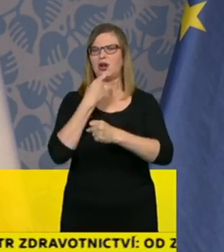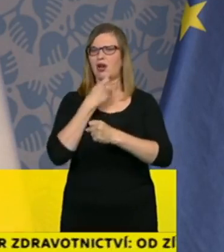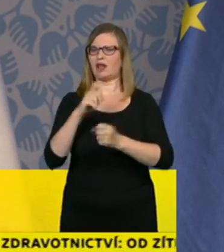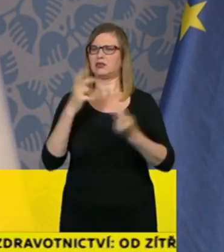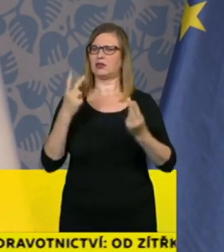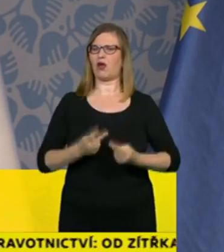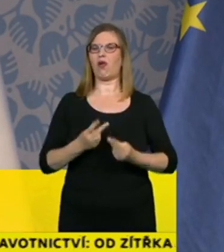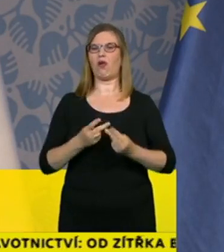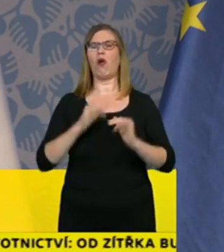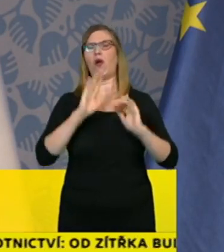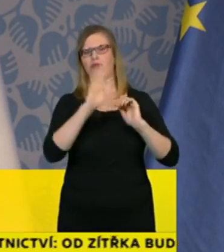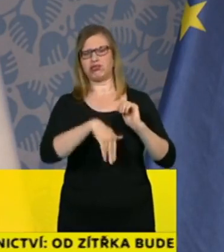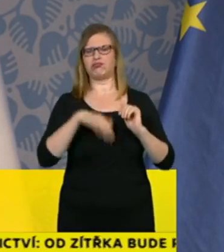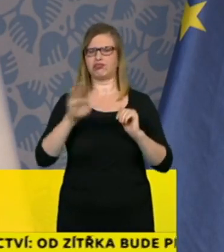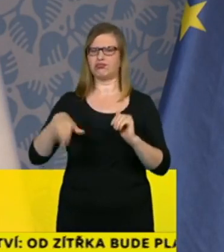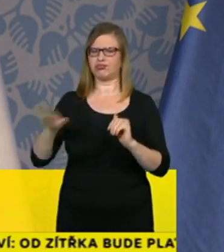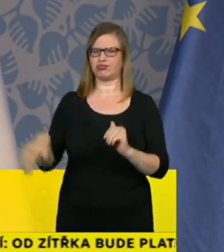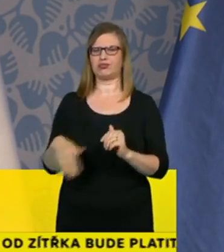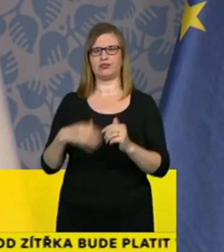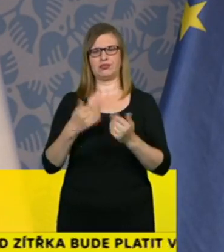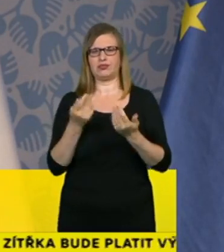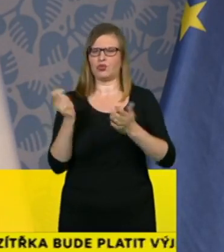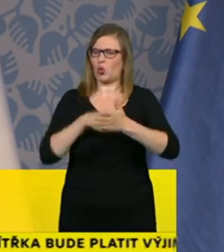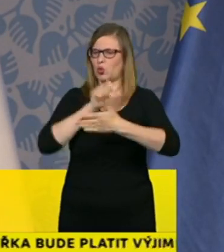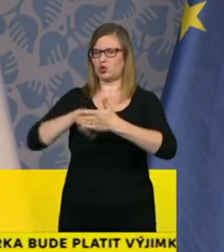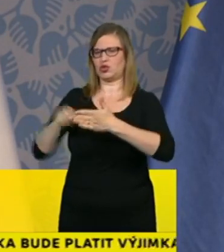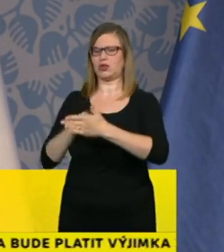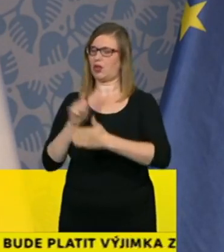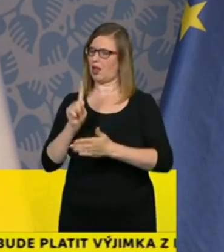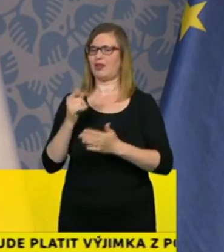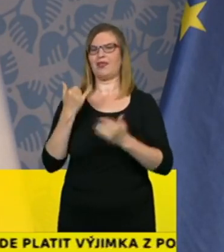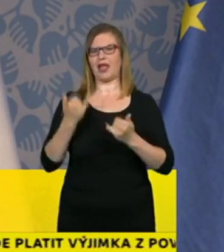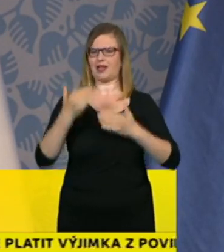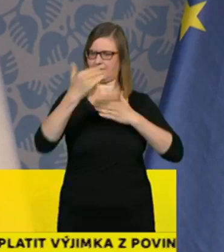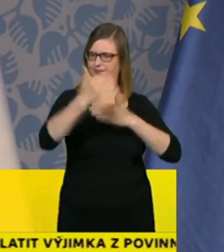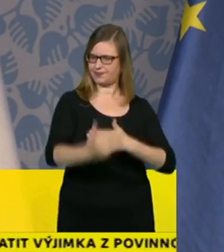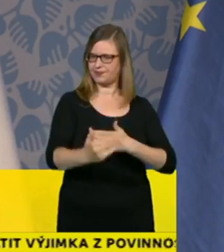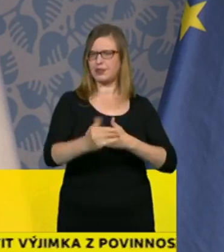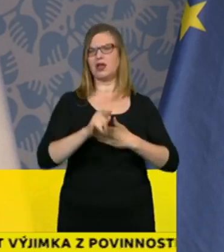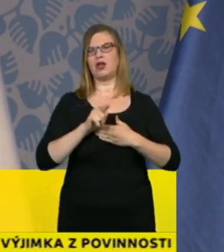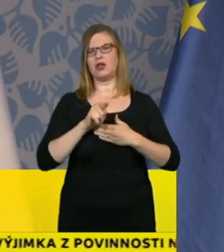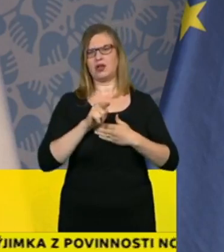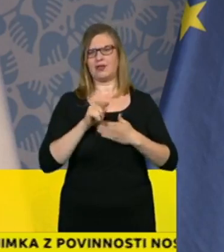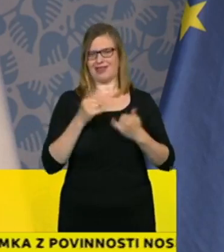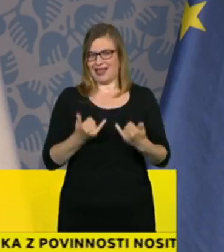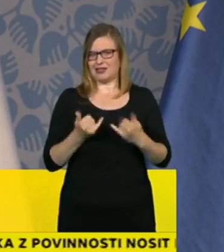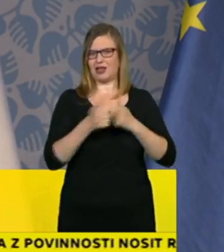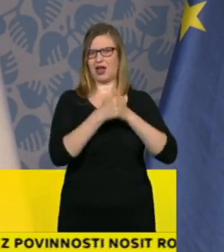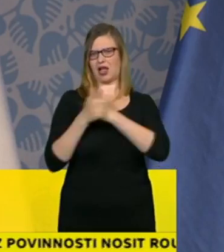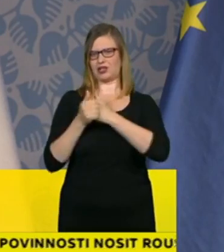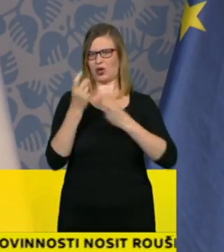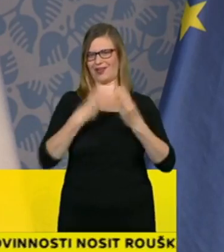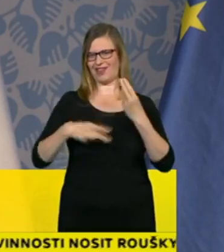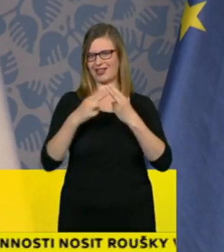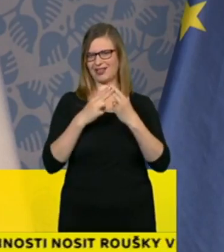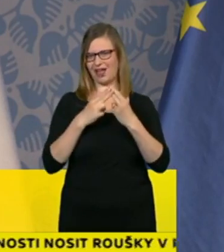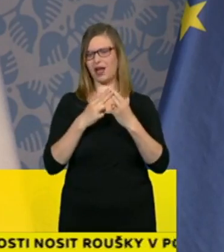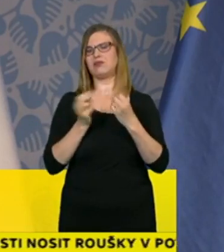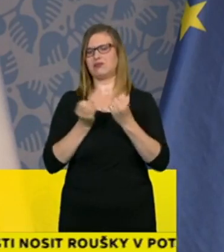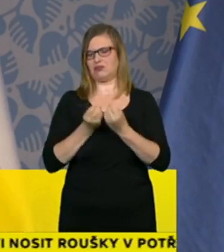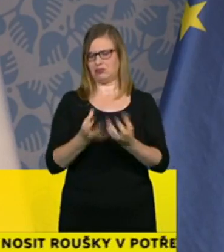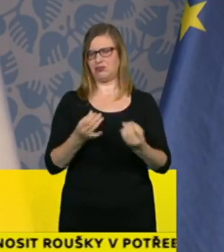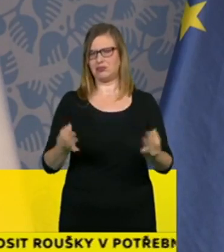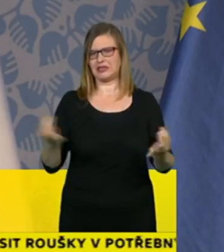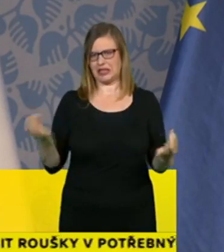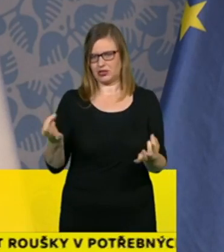plán rozvolnění. To znamená, dnes máme jednu vlnu 11.5., každý to má v hlavě, jakožto datum rozvolnění pro určité